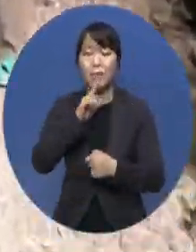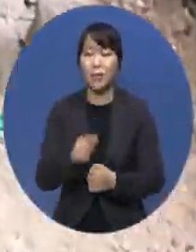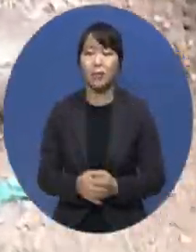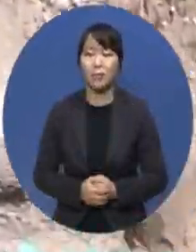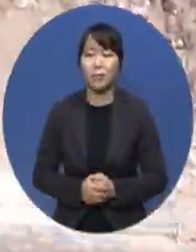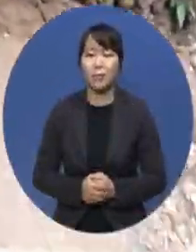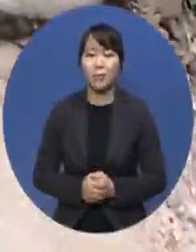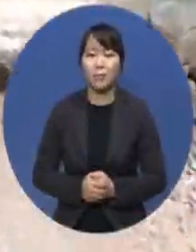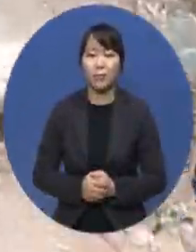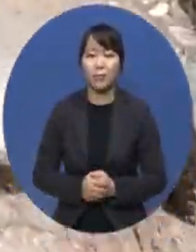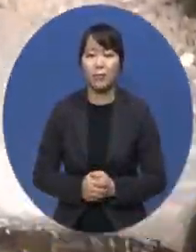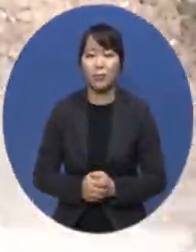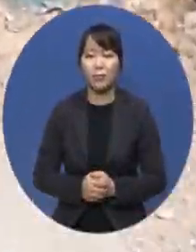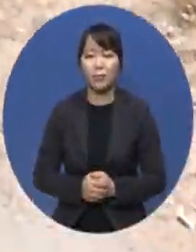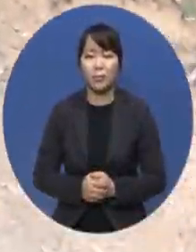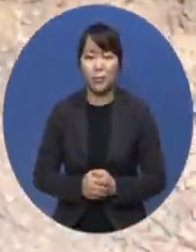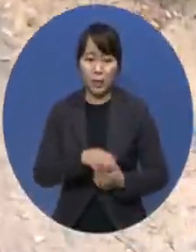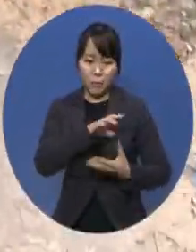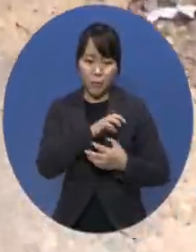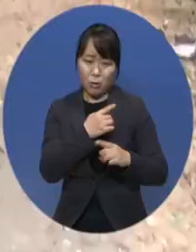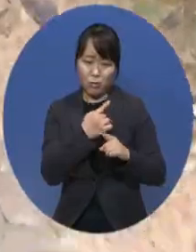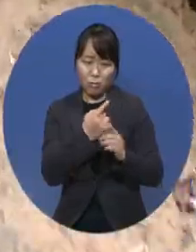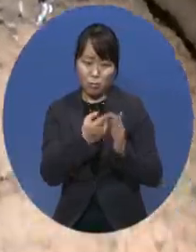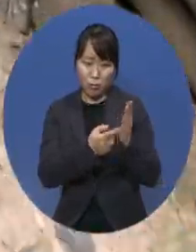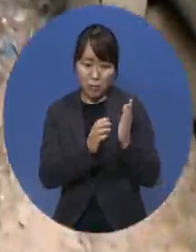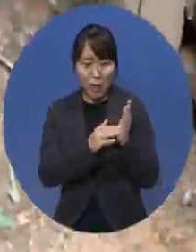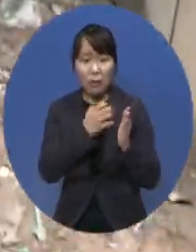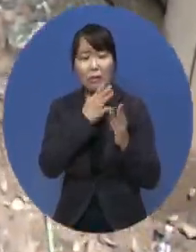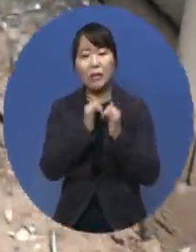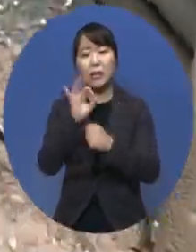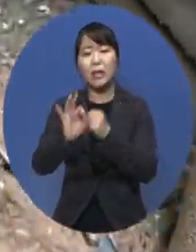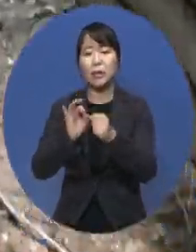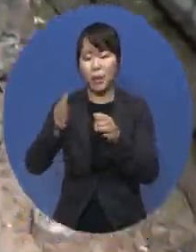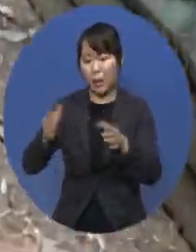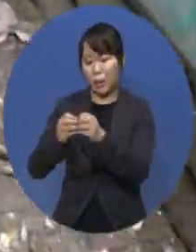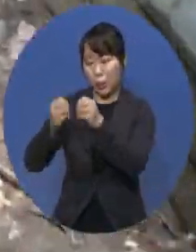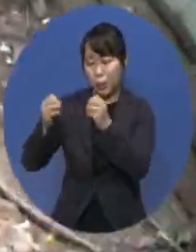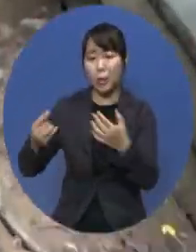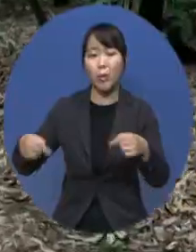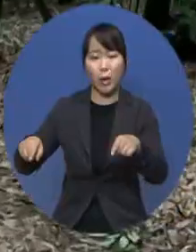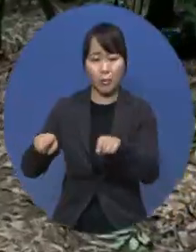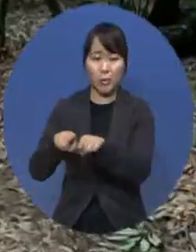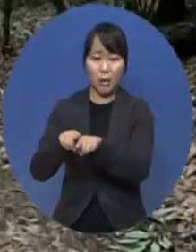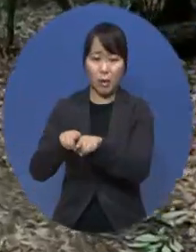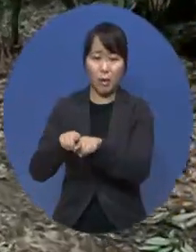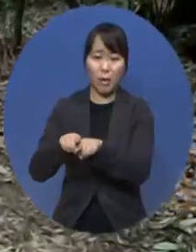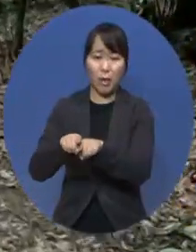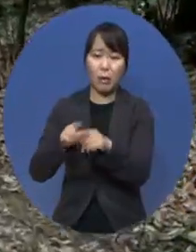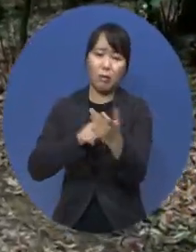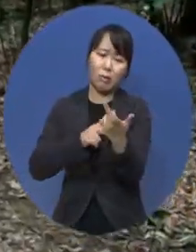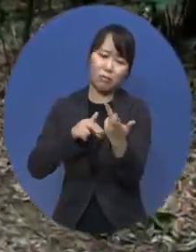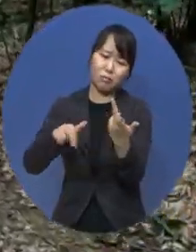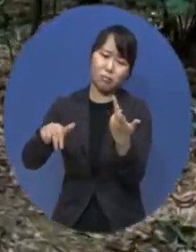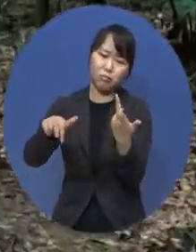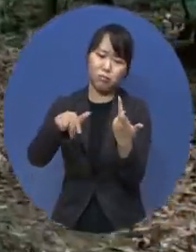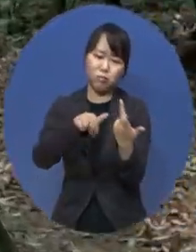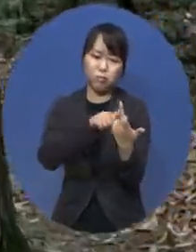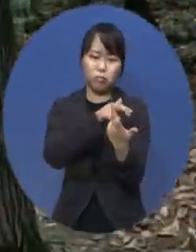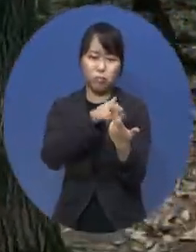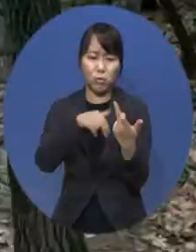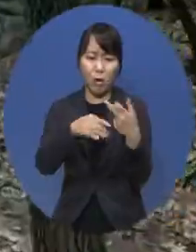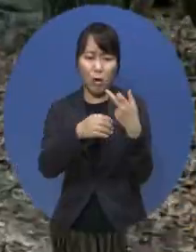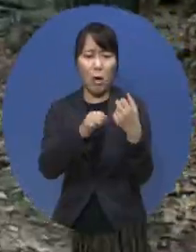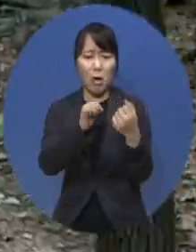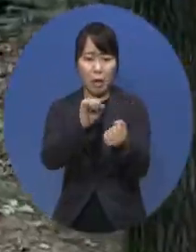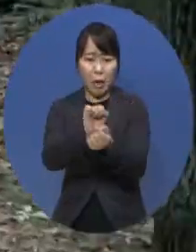전했습니다. 심장 수술을 한 어르신은 10년 만에 동창들과 우면산 둘레길 탐방에 나서 감염병